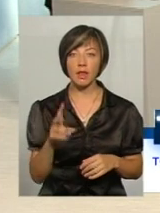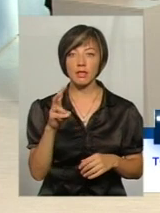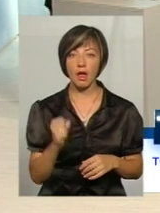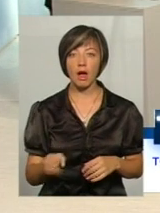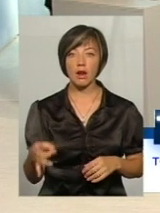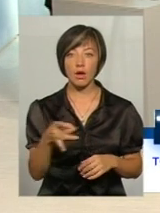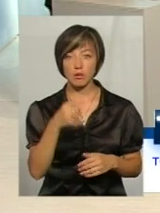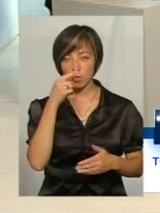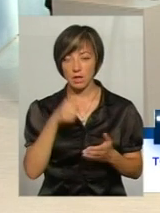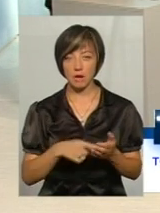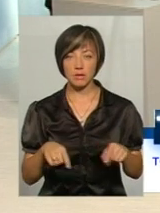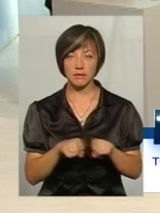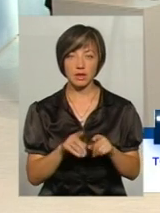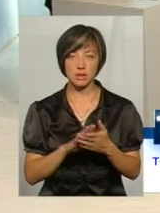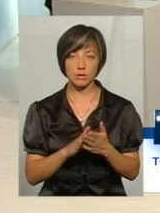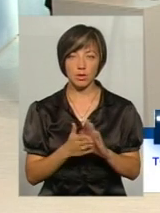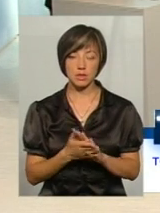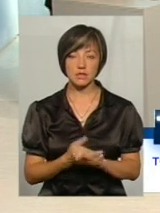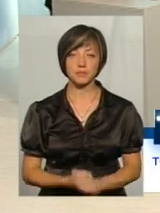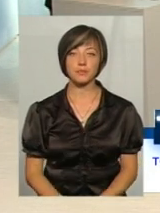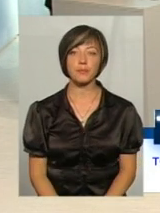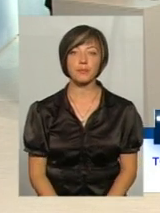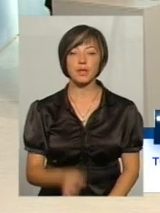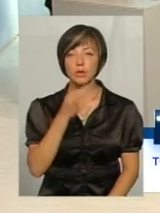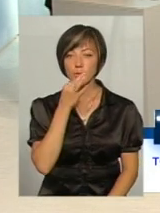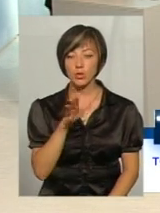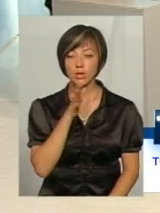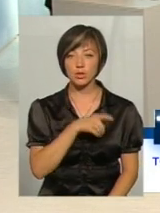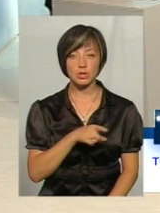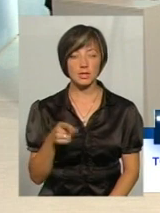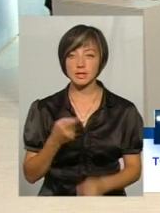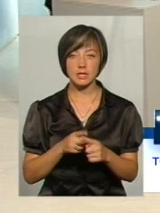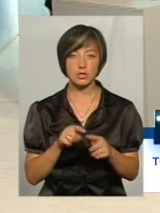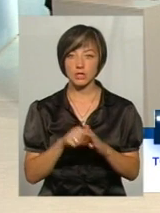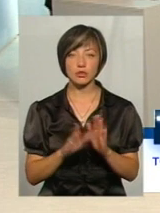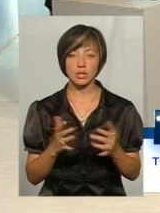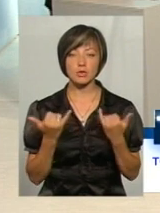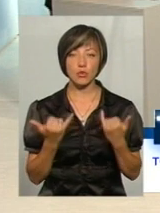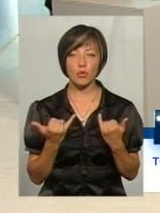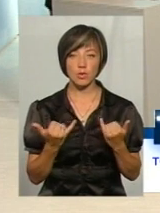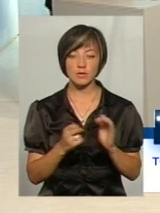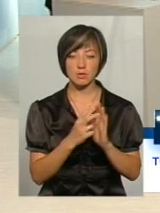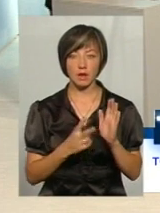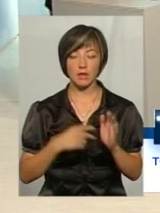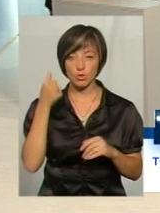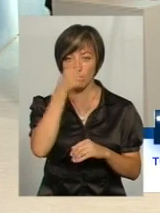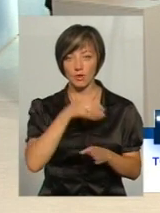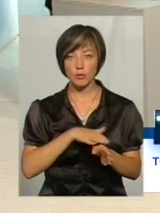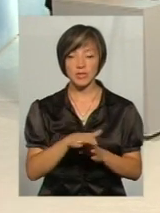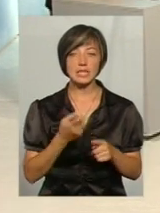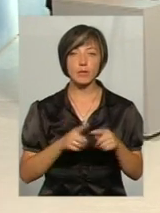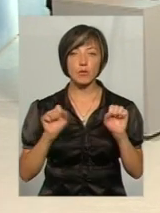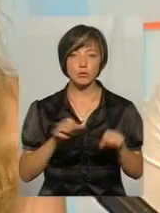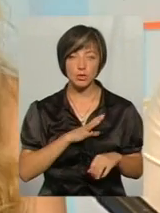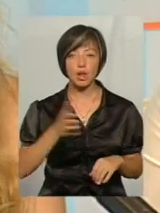які потрапили в такі ситуації. В будь-який час. Це не означає, що це тільки сьогодні, ще в 17-му році відбувалося. Це може